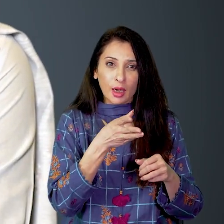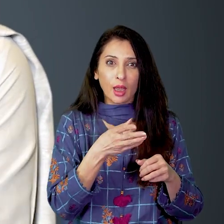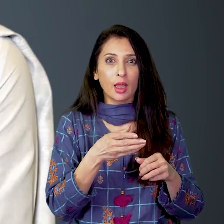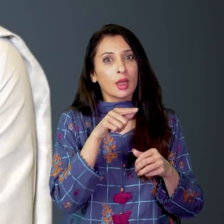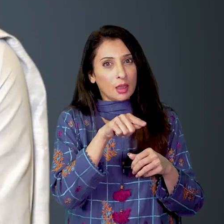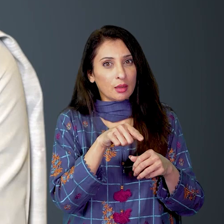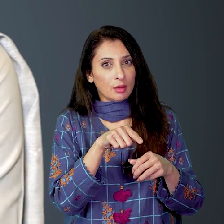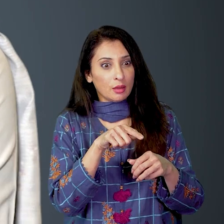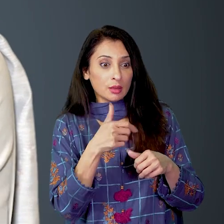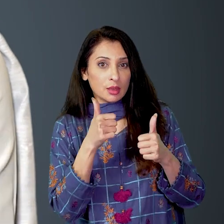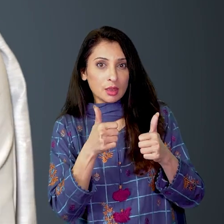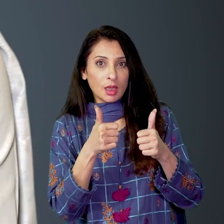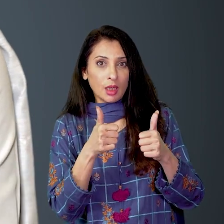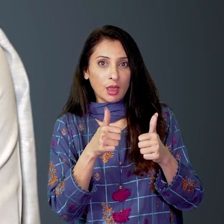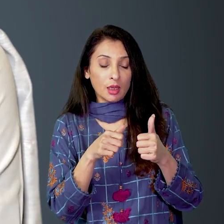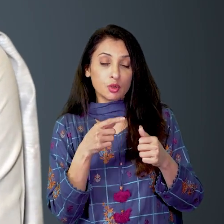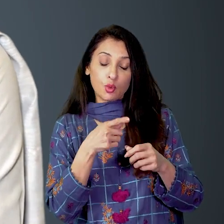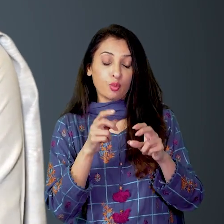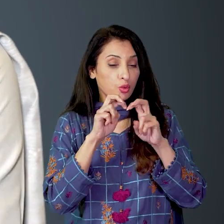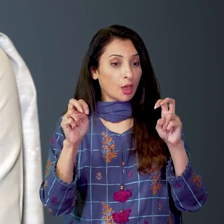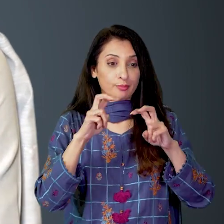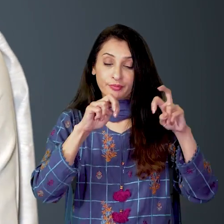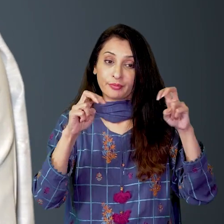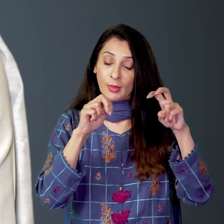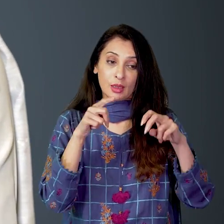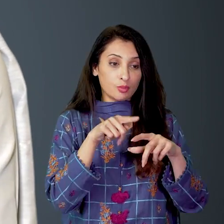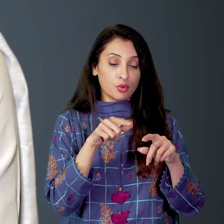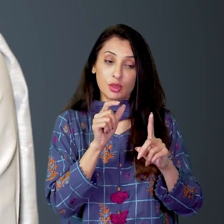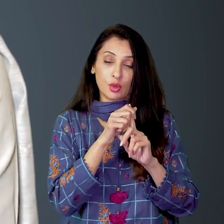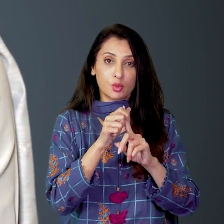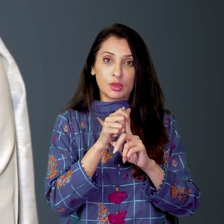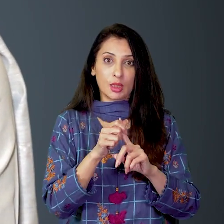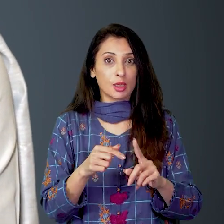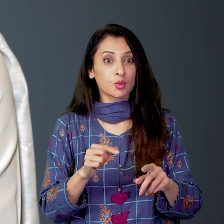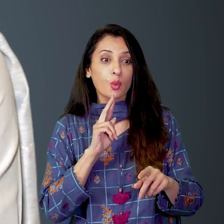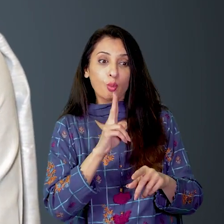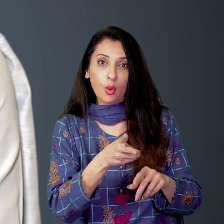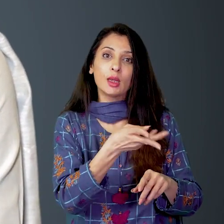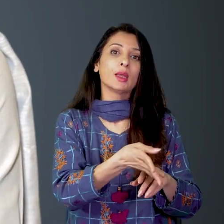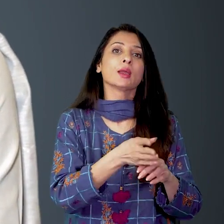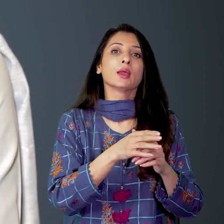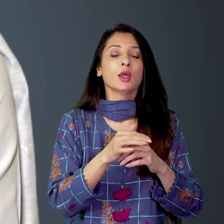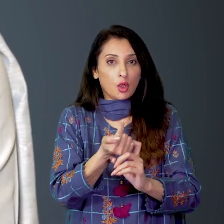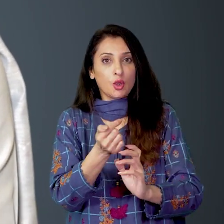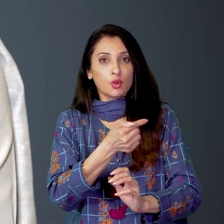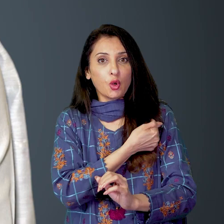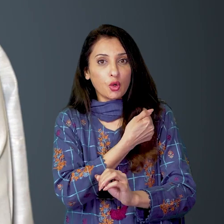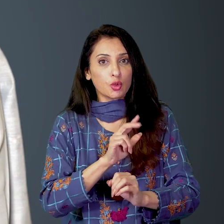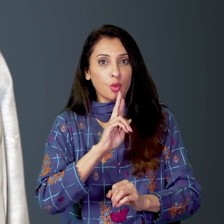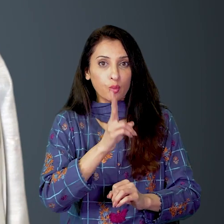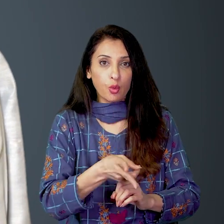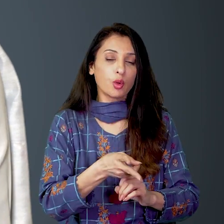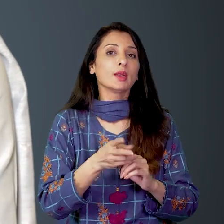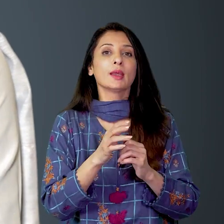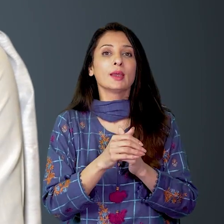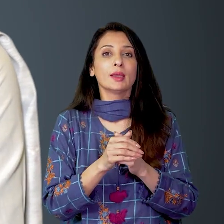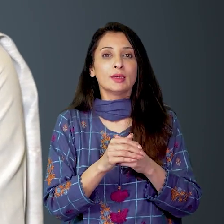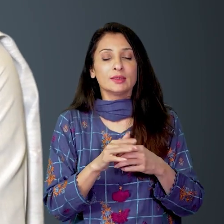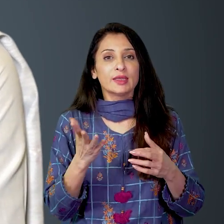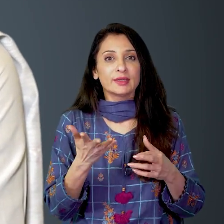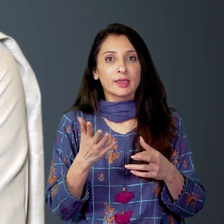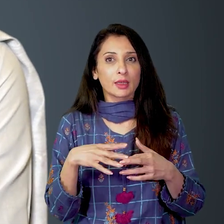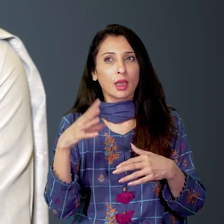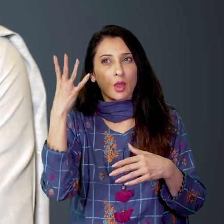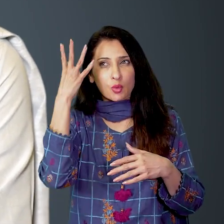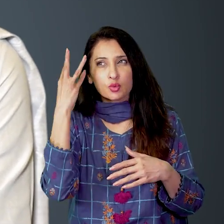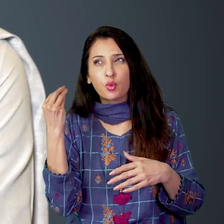है। जैसे कि बच्चा ग़नूदगी में जा रहा है, जैसे कि उसको समझ नहीं आ रही, जैसे कि वो अभी की जिसे कहते हैं रिमोट मेमोरी या